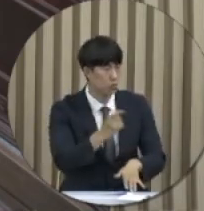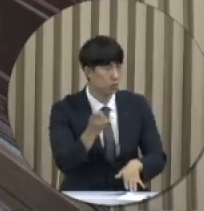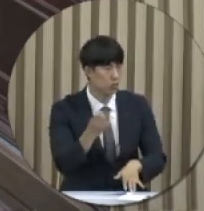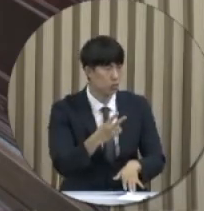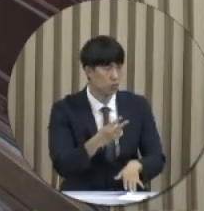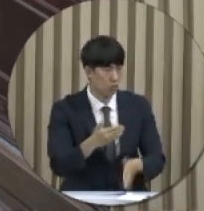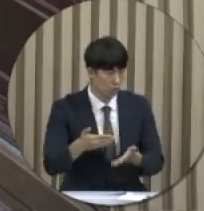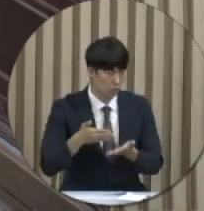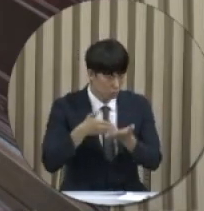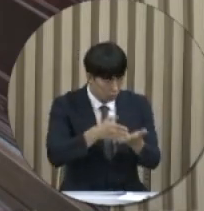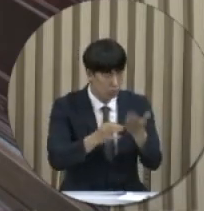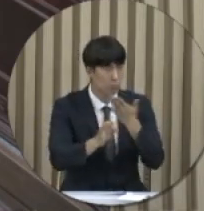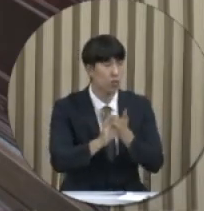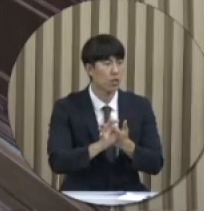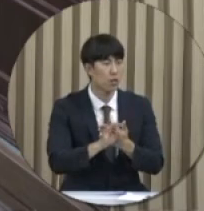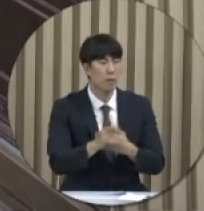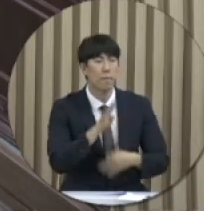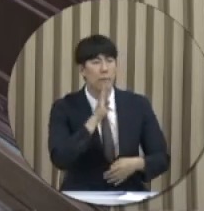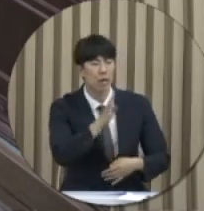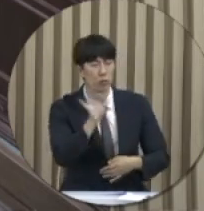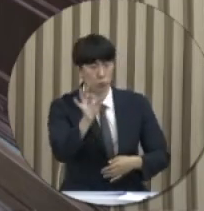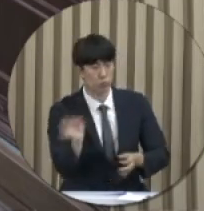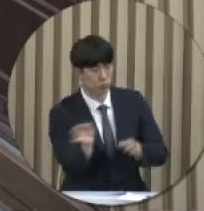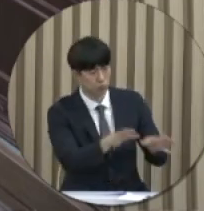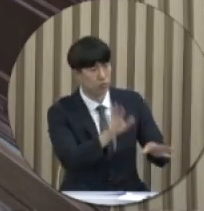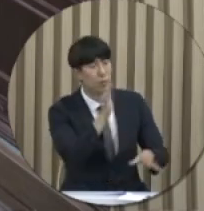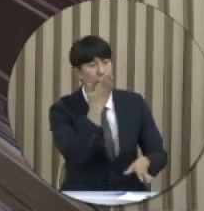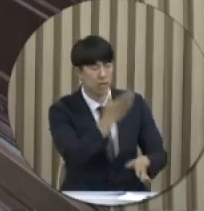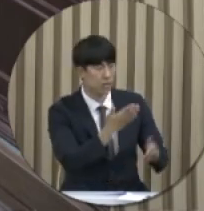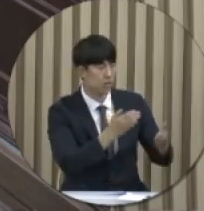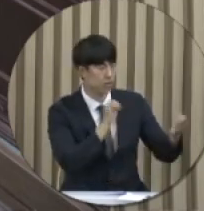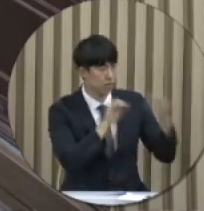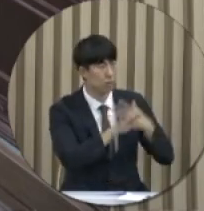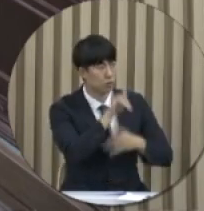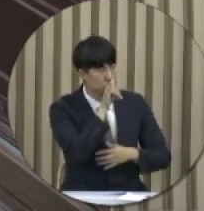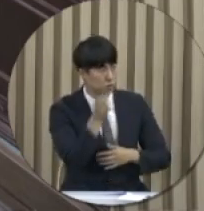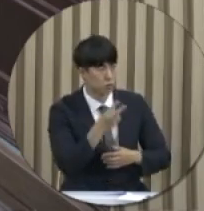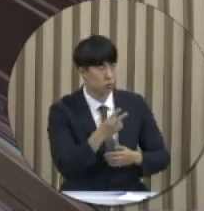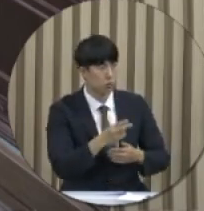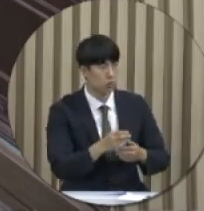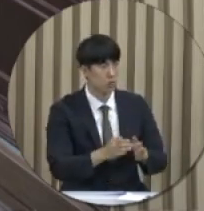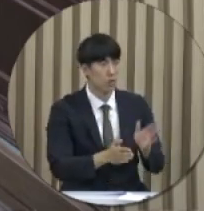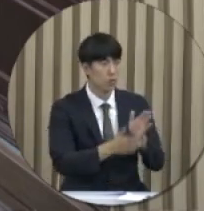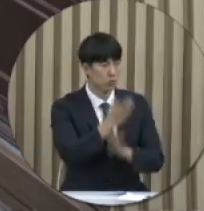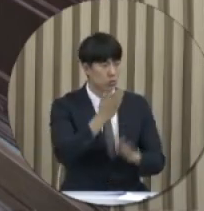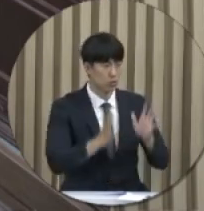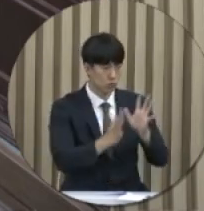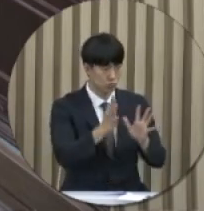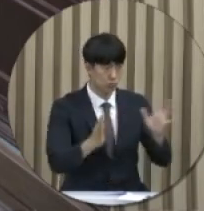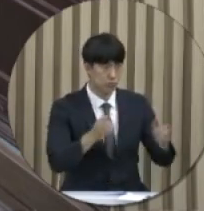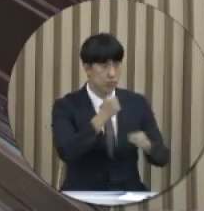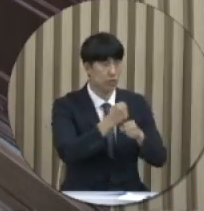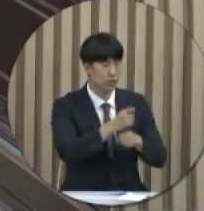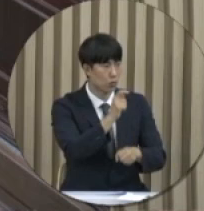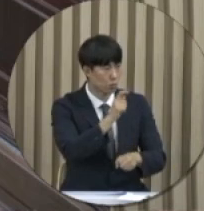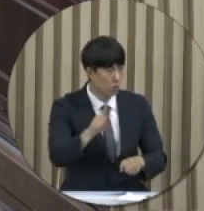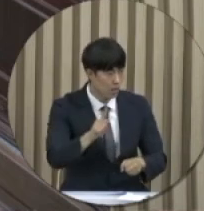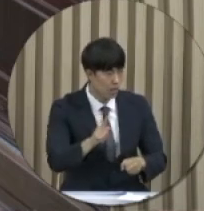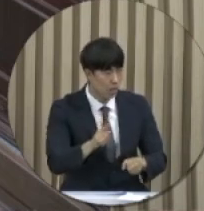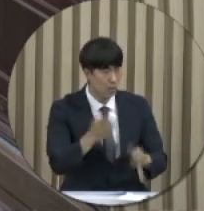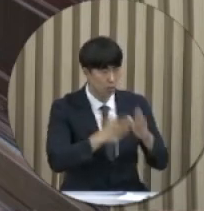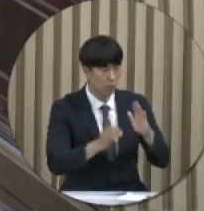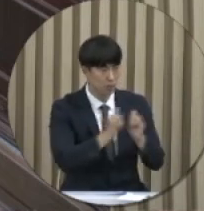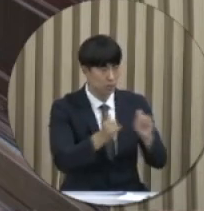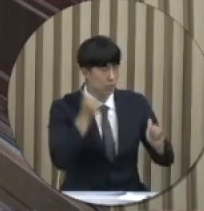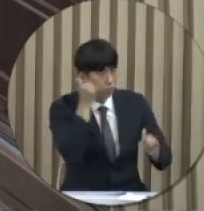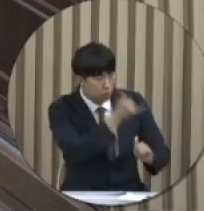들어오면 바로 지원할 수가 있다라는 답변을 받았었었고요. 그다음에 도시숲 조성 관련 사무관하고 통화를 했었을